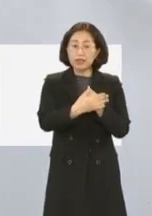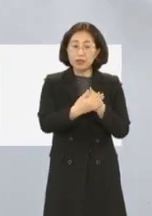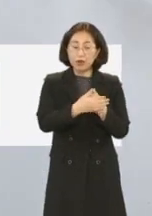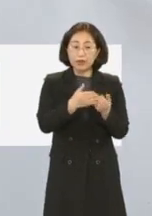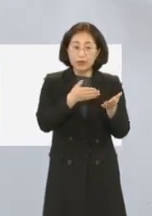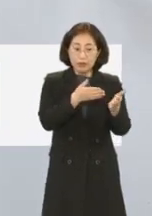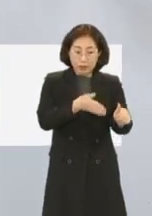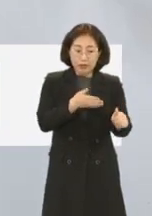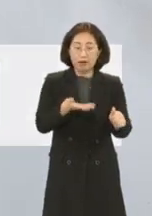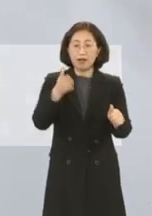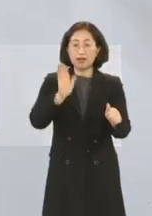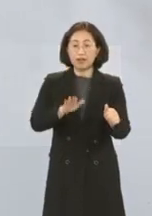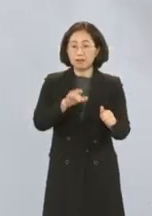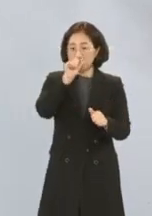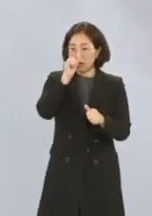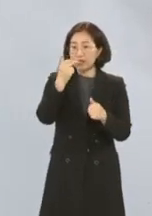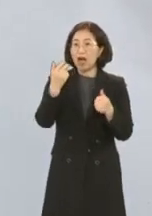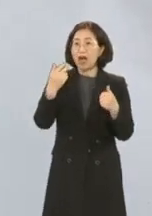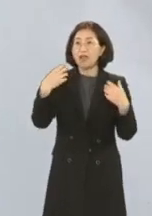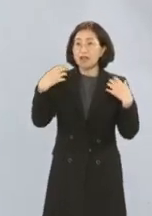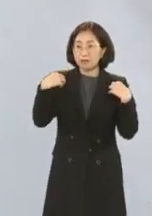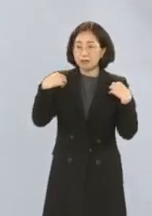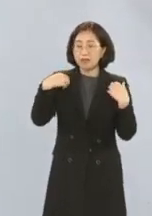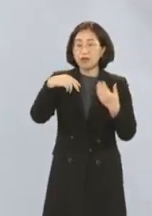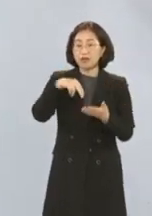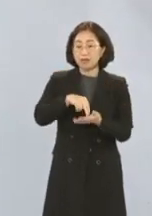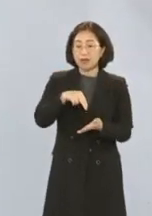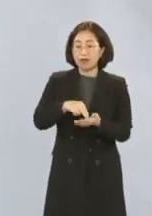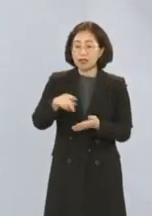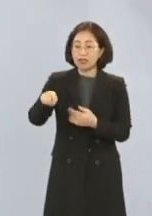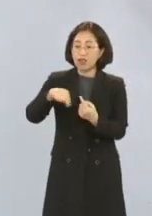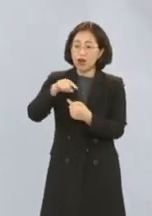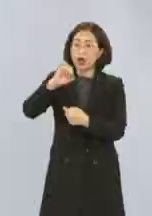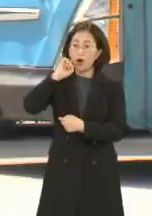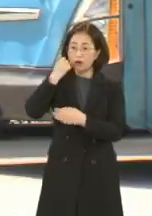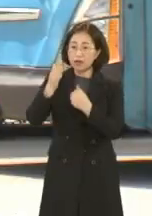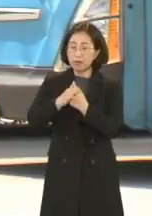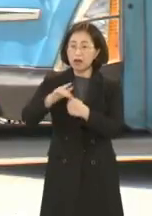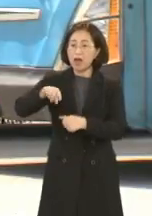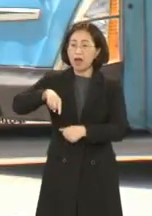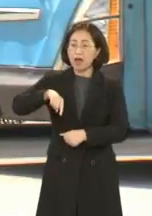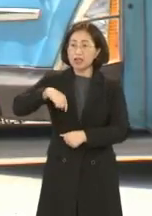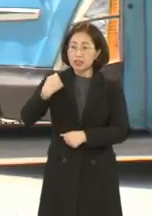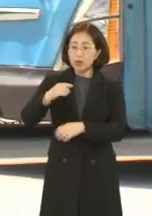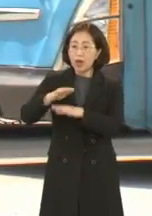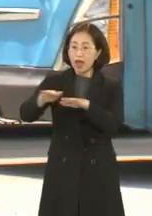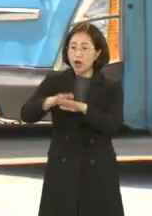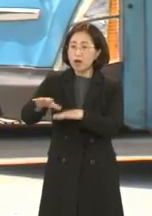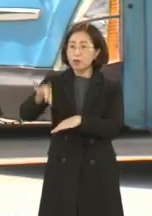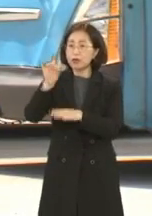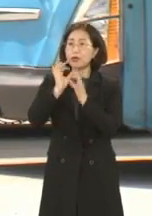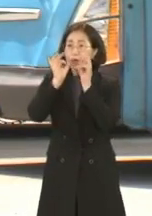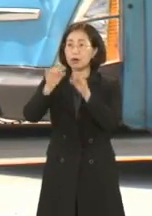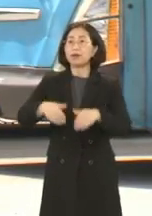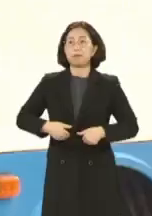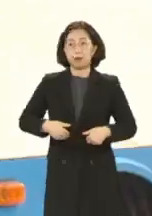있지만 서산시는 미수금은 경영난으로 생긴 것인만큼 자구책이 선행돼야 한다는 입장입니다